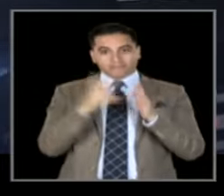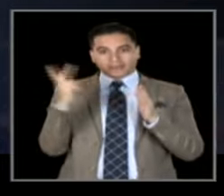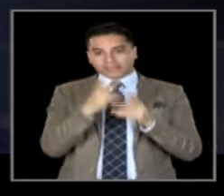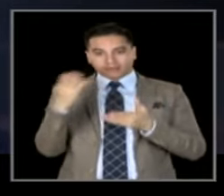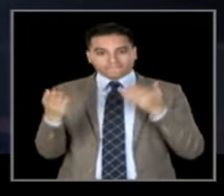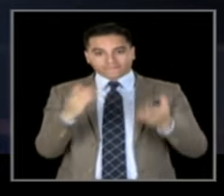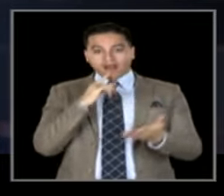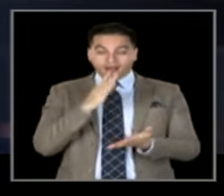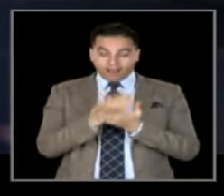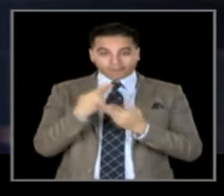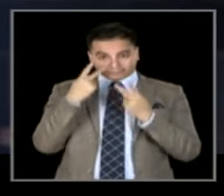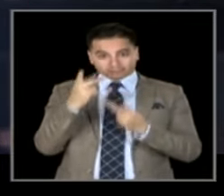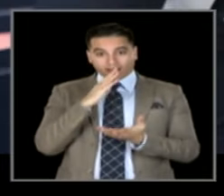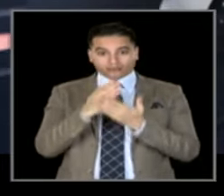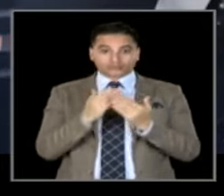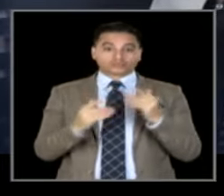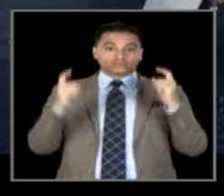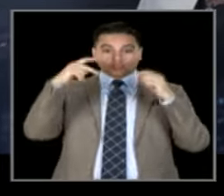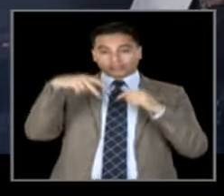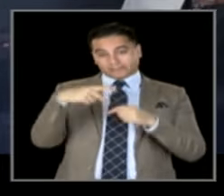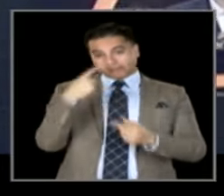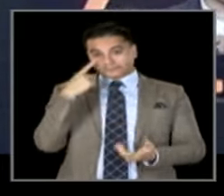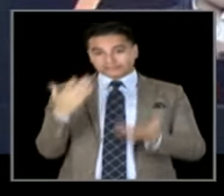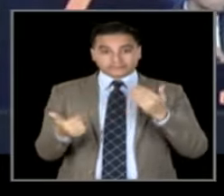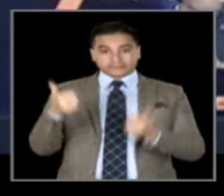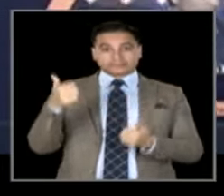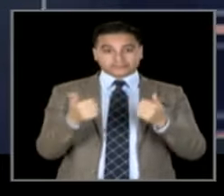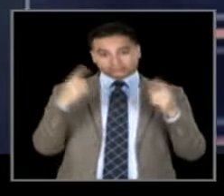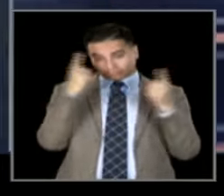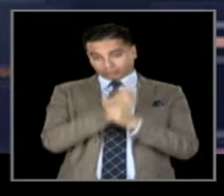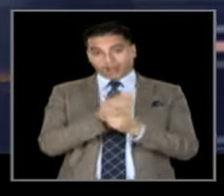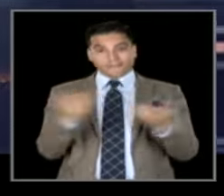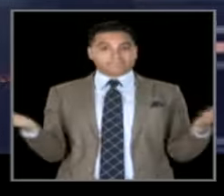شايف إن هما يستحقوا الوصول لدور الثمانية.